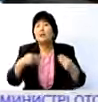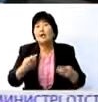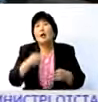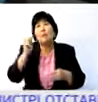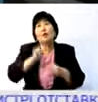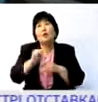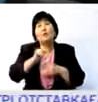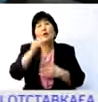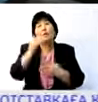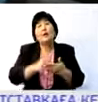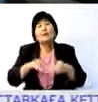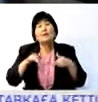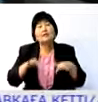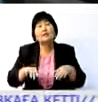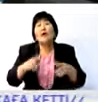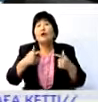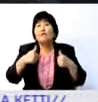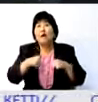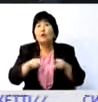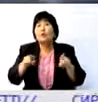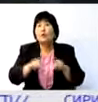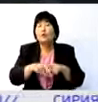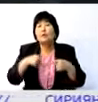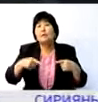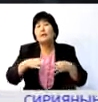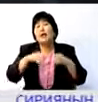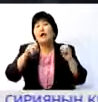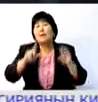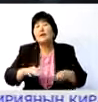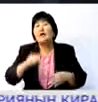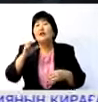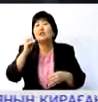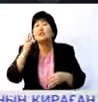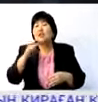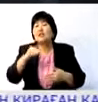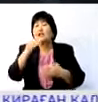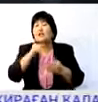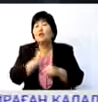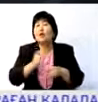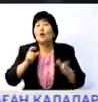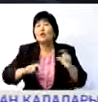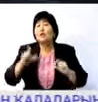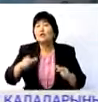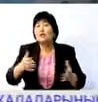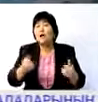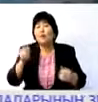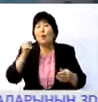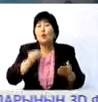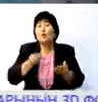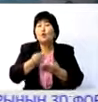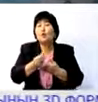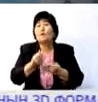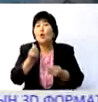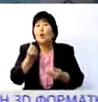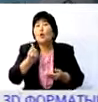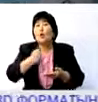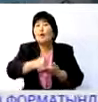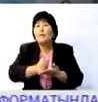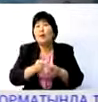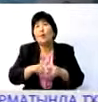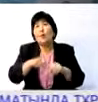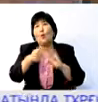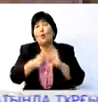беру бағдарламаларын жасау, факультетте және жаңа мамандық ашу, штат кестесін жасау, студенттерді қабылдау, оқу төлемақысының көлемін бекіту секілді